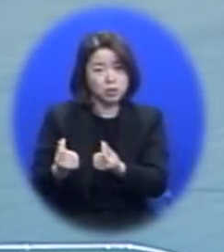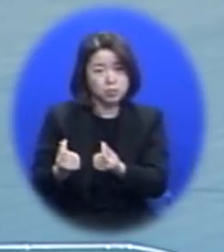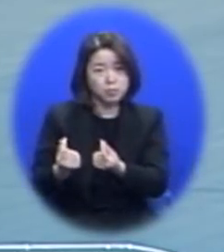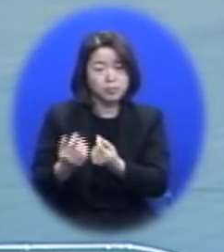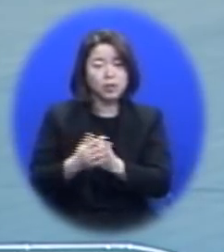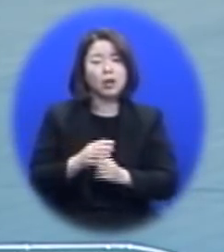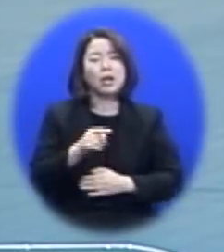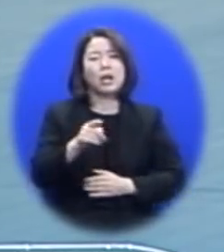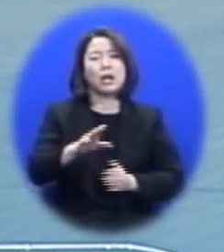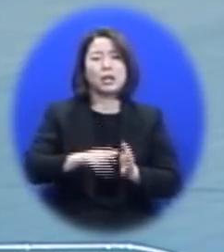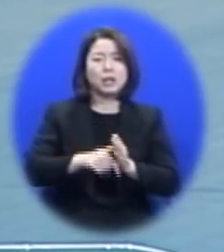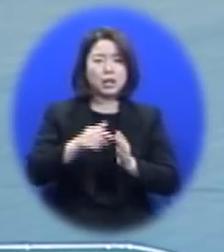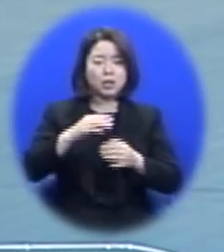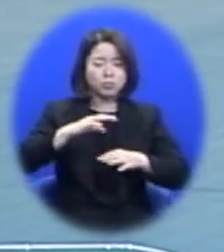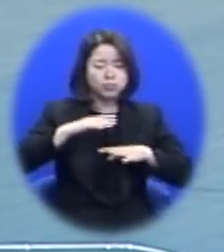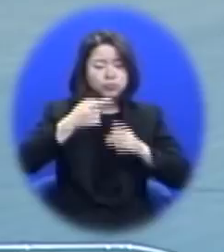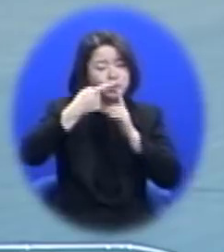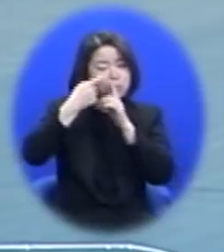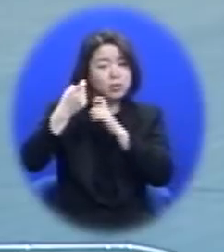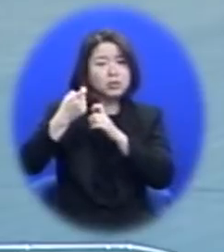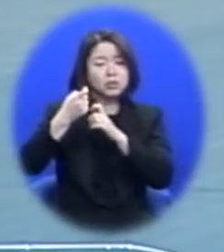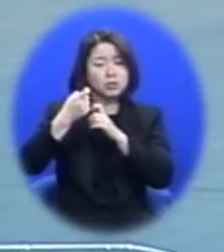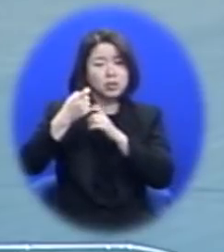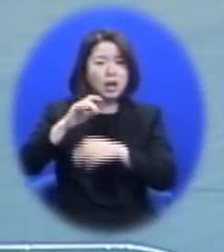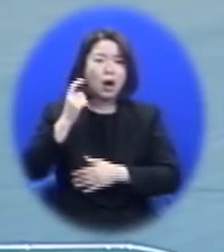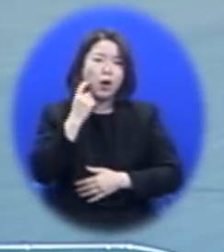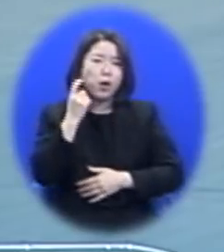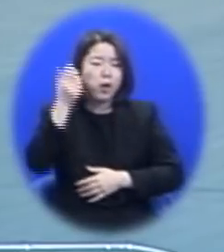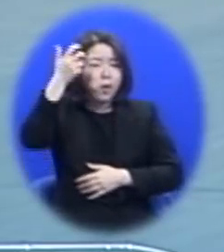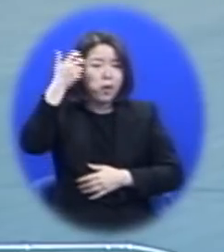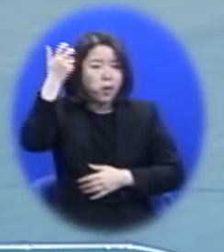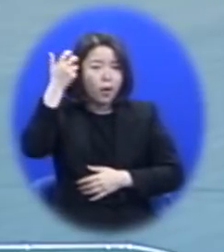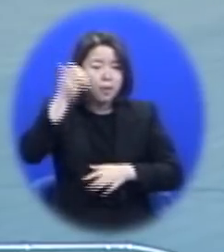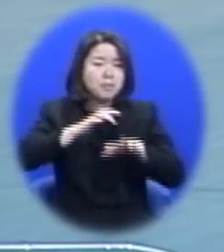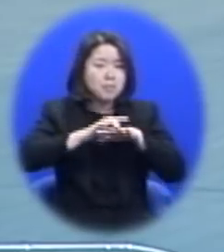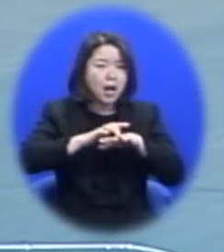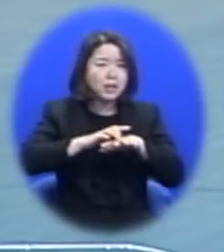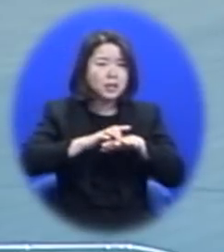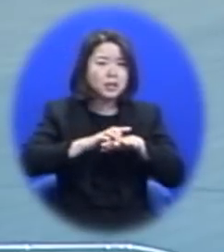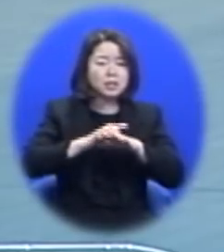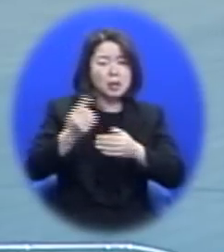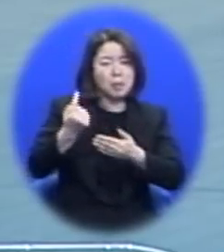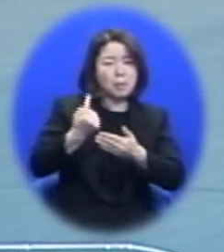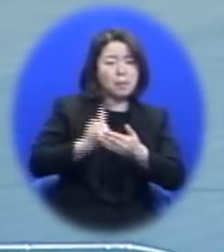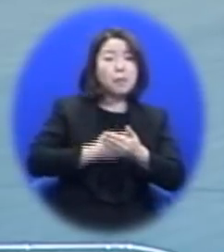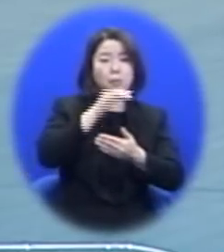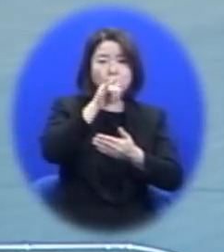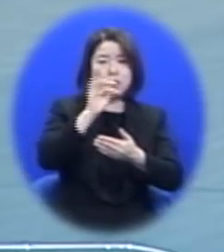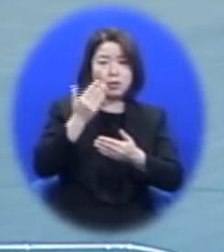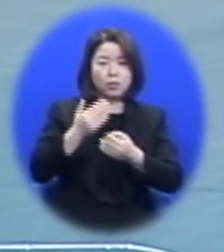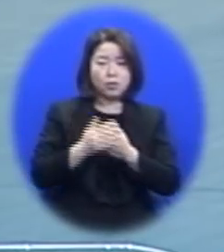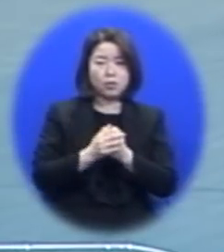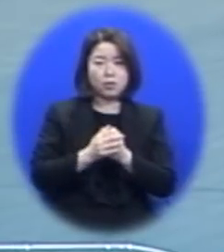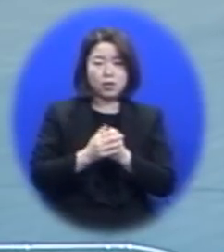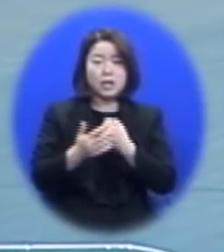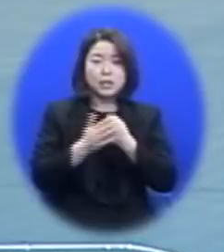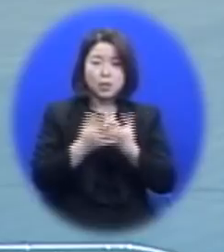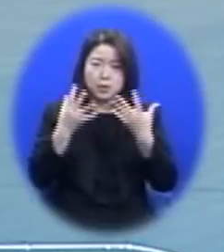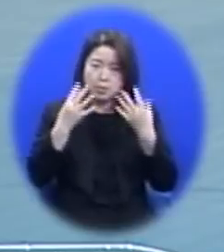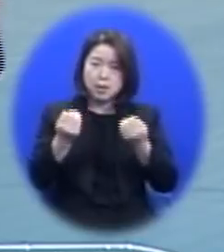그때 무서운 미혹이 들어오는 겁니다. 거짓의 영이, 마귀가 들어오는 거예요. 그래서 수많은